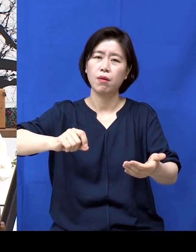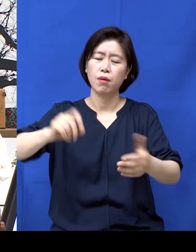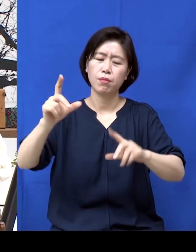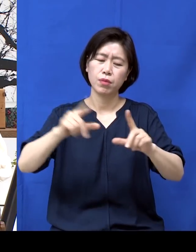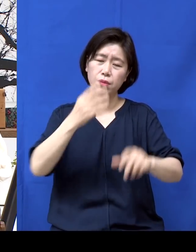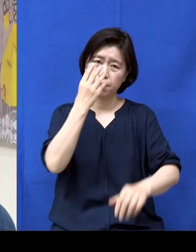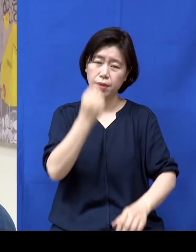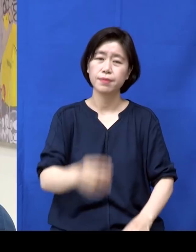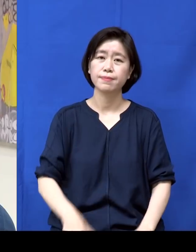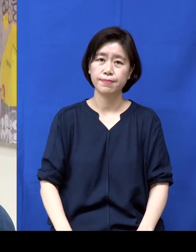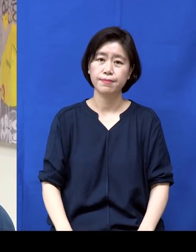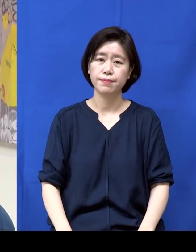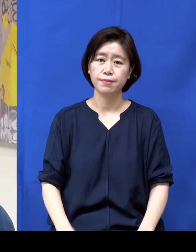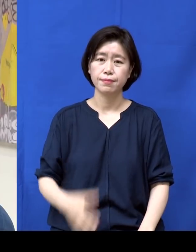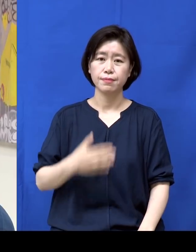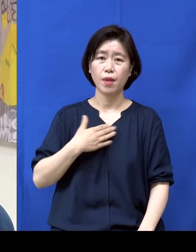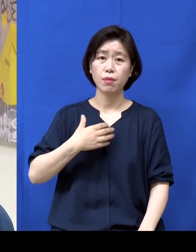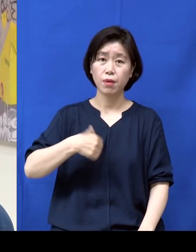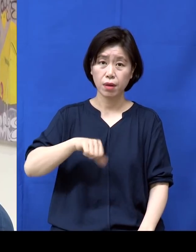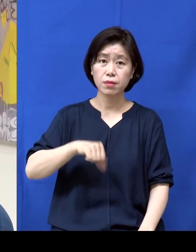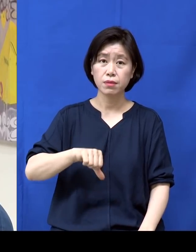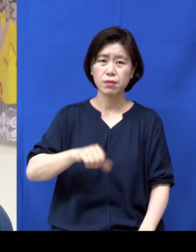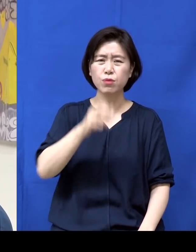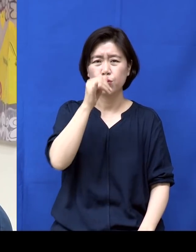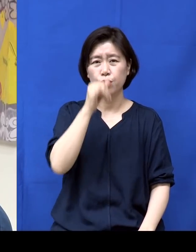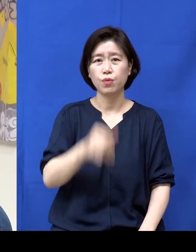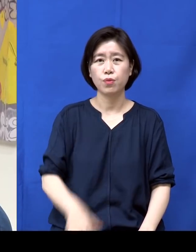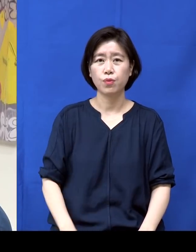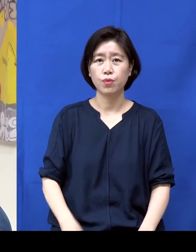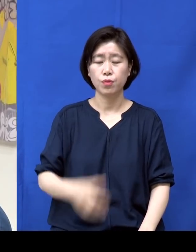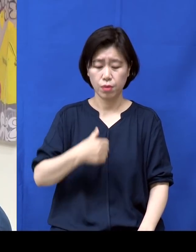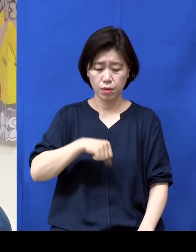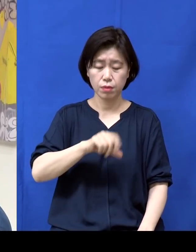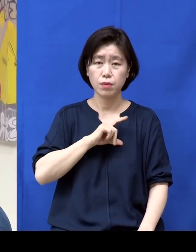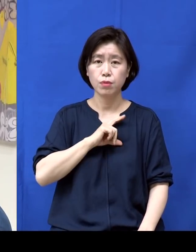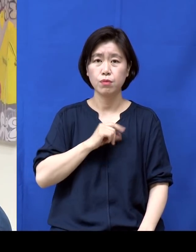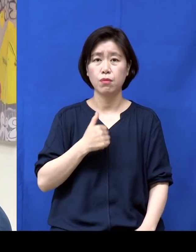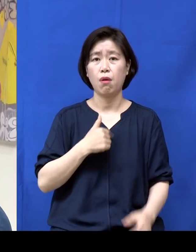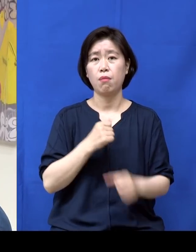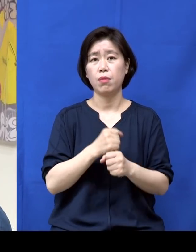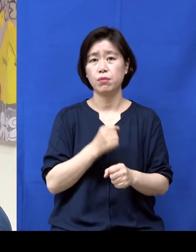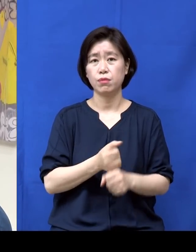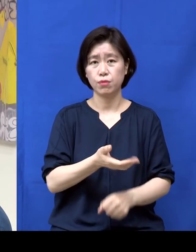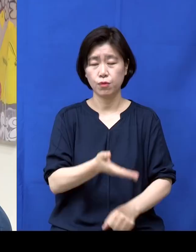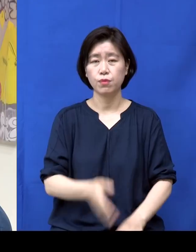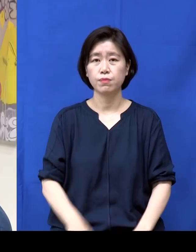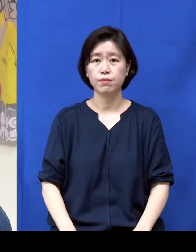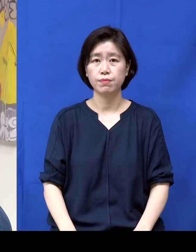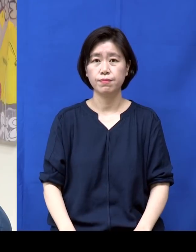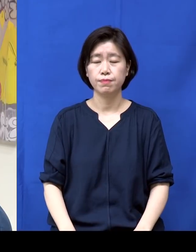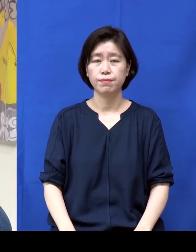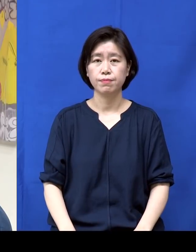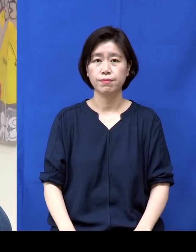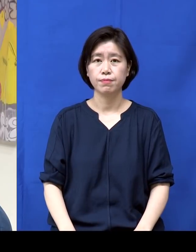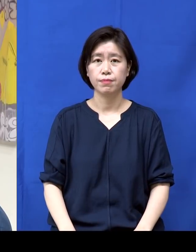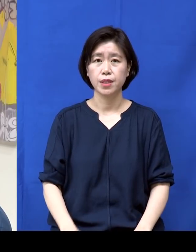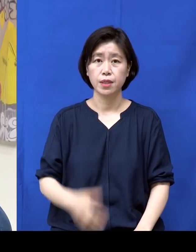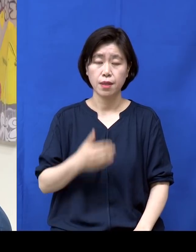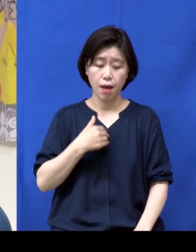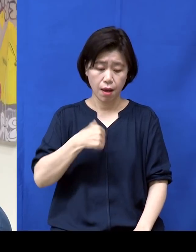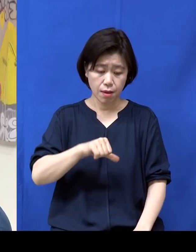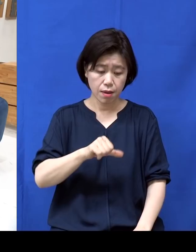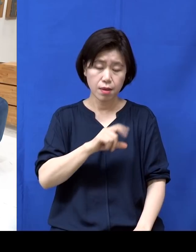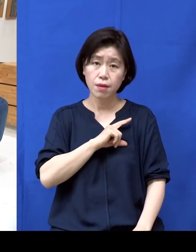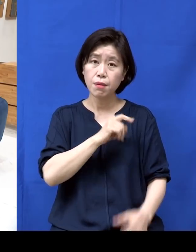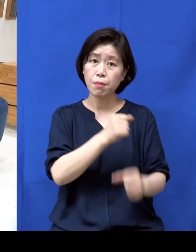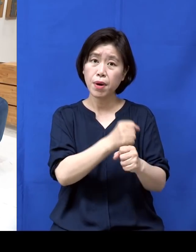어렵게 가셨잖아요. 네. 제 아들의 이름을 제가 지었는데 예. 아버지가 아들의 이름을 짓는다라는 거 세상에 온갖